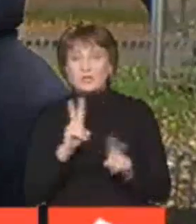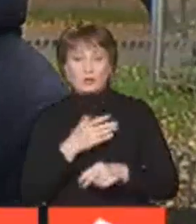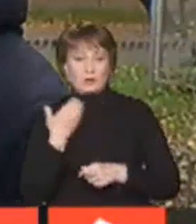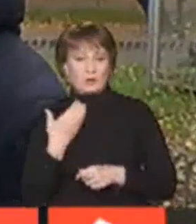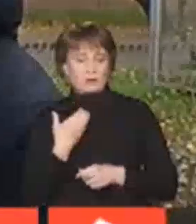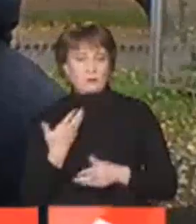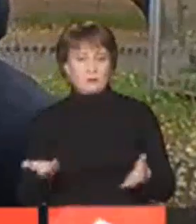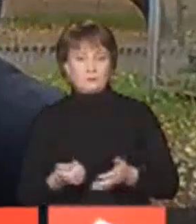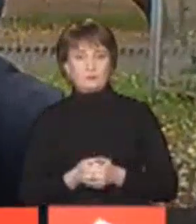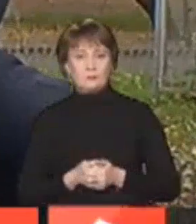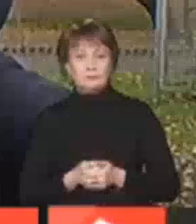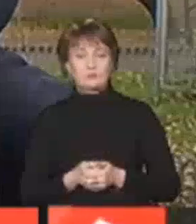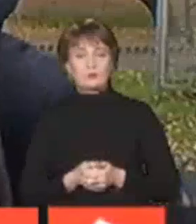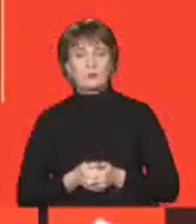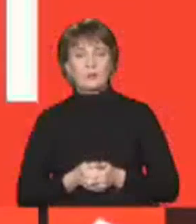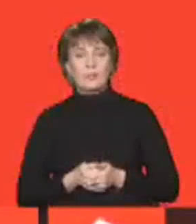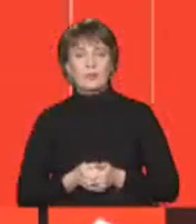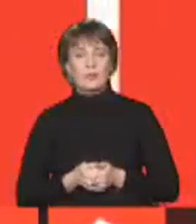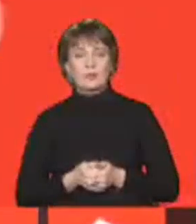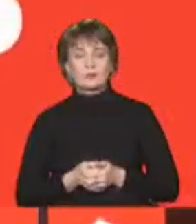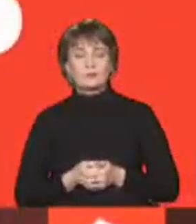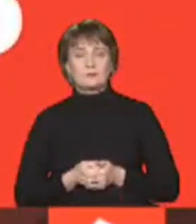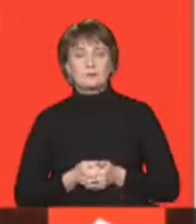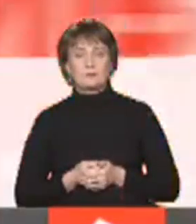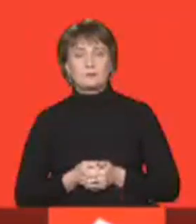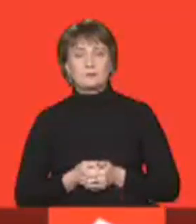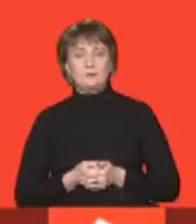в метро користуюсь, да, як мінімум в метро.